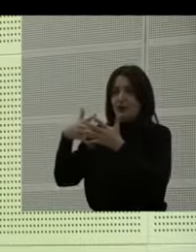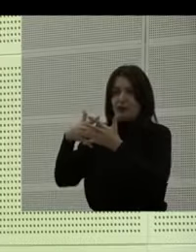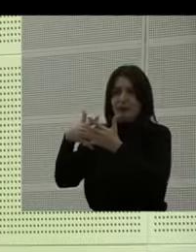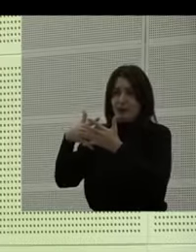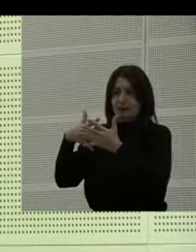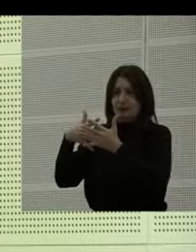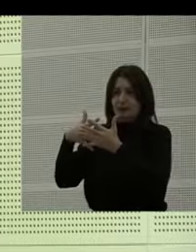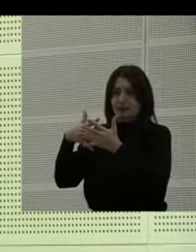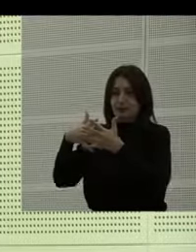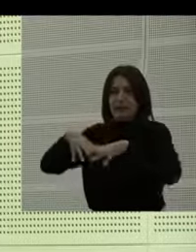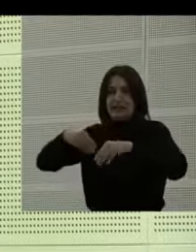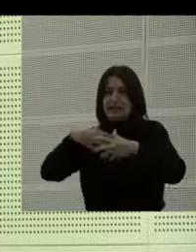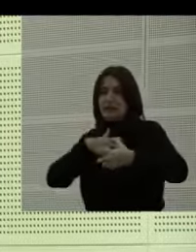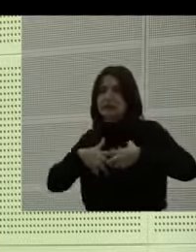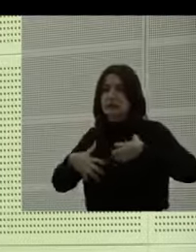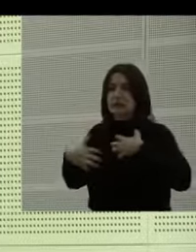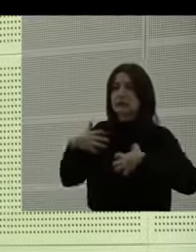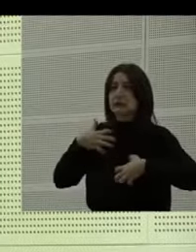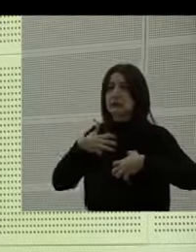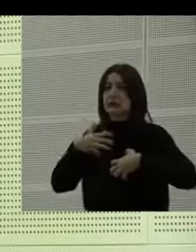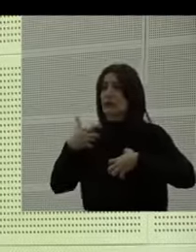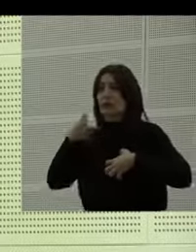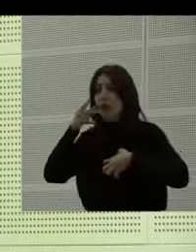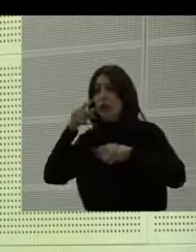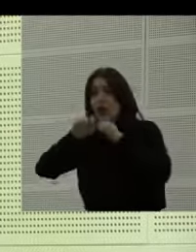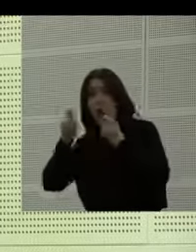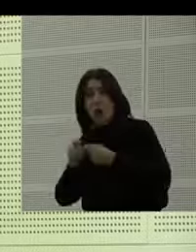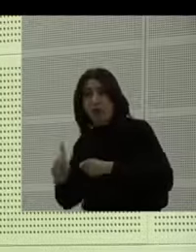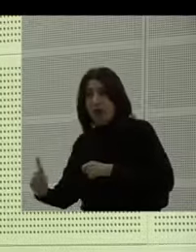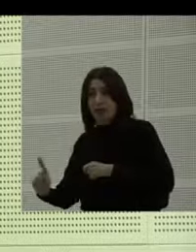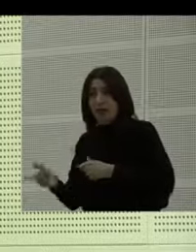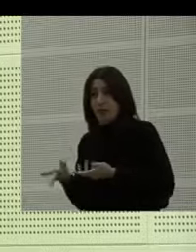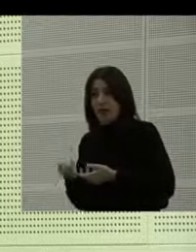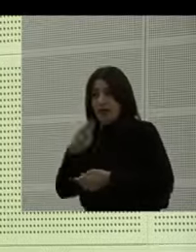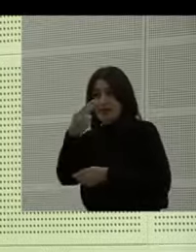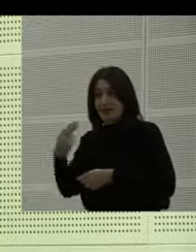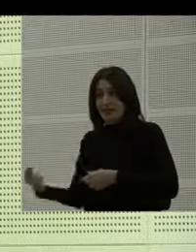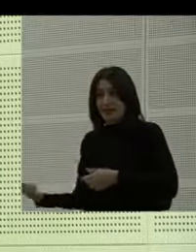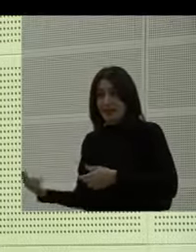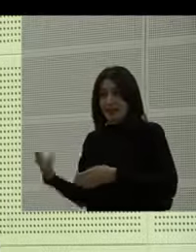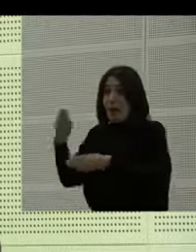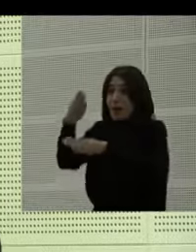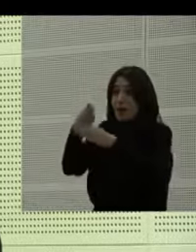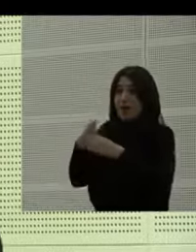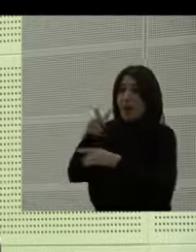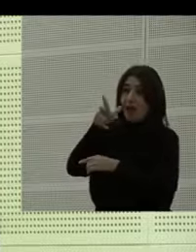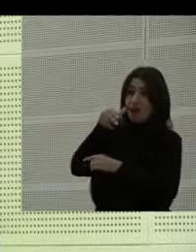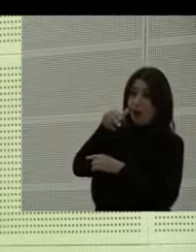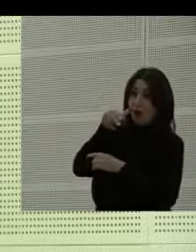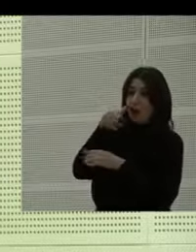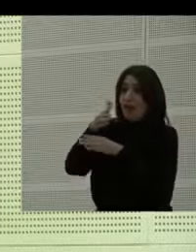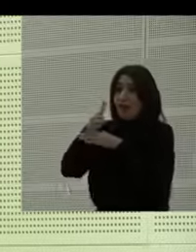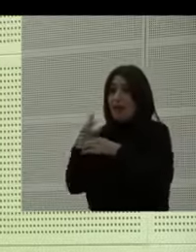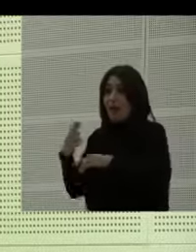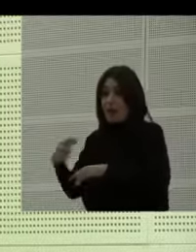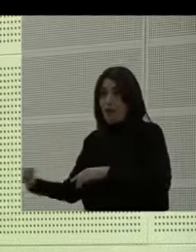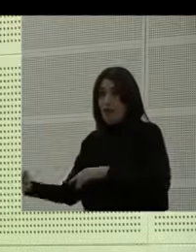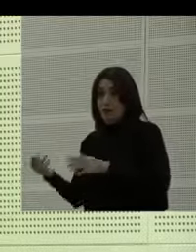turbamento, perché non è una donna completa. perché non è una donna come le